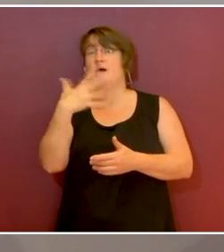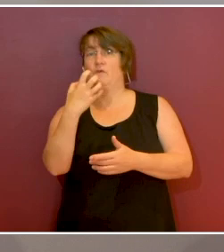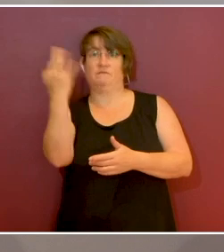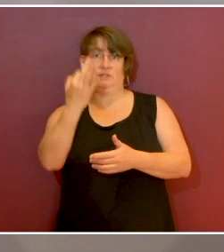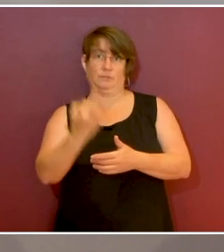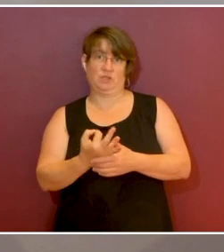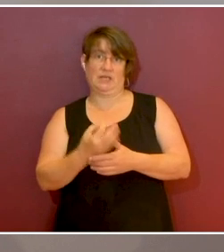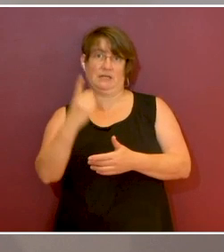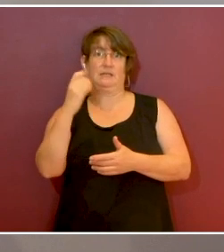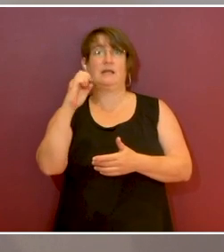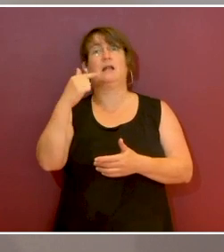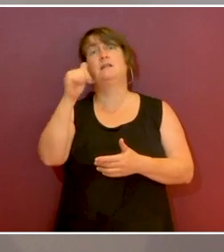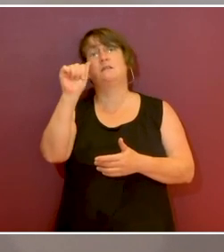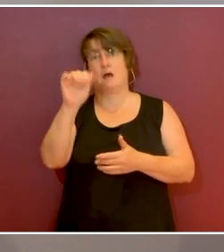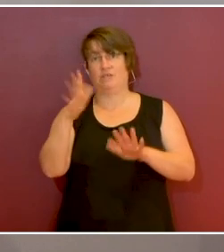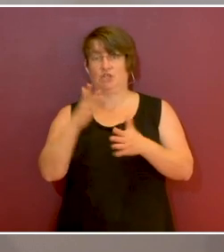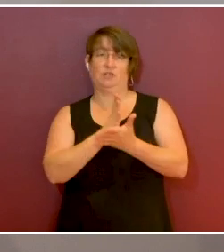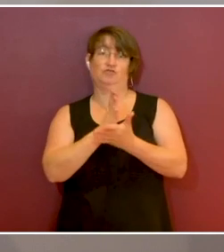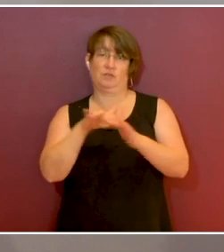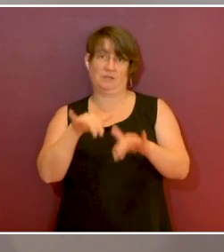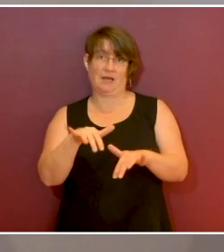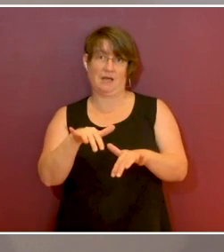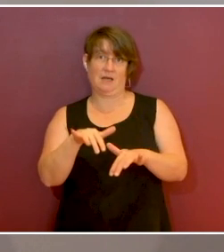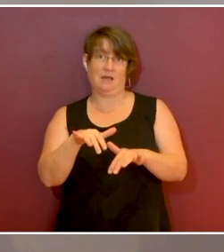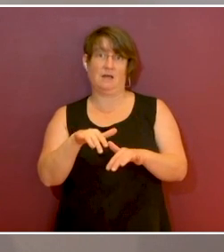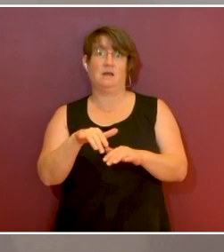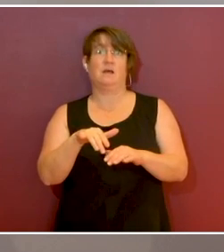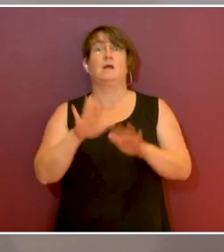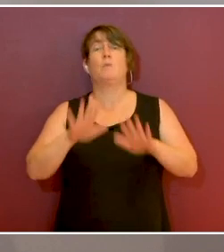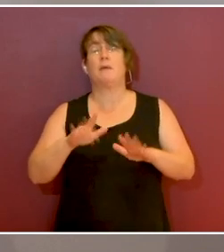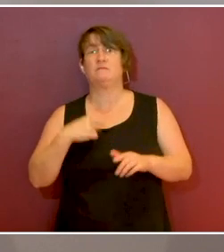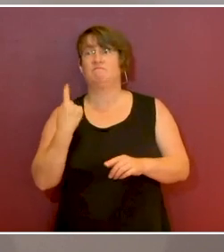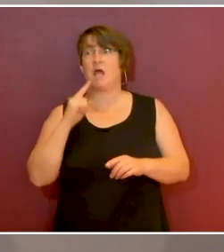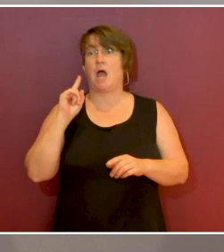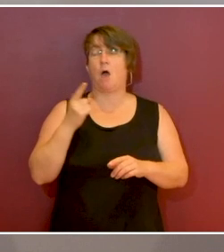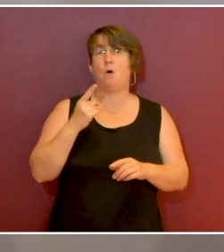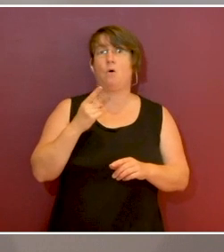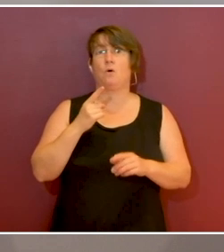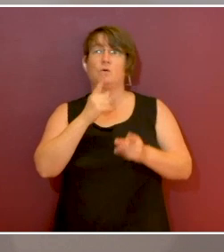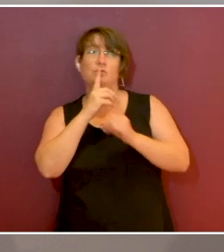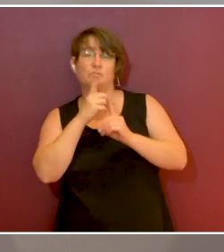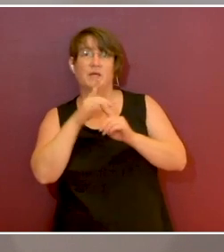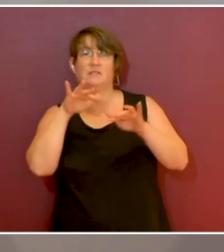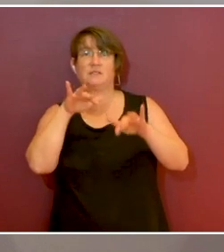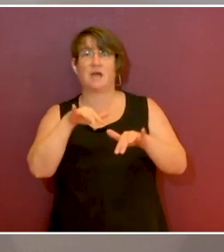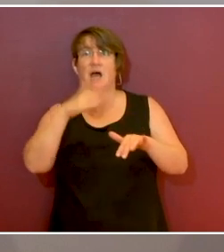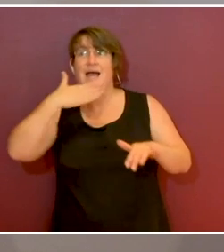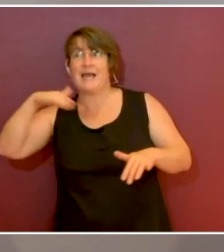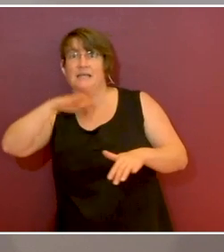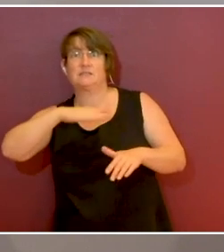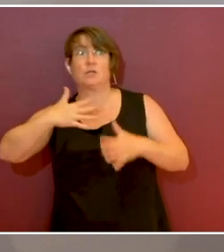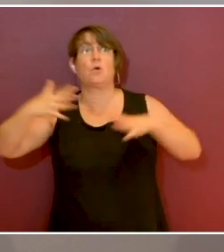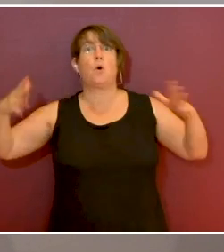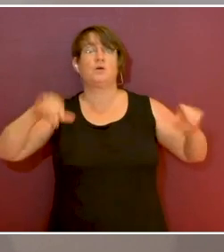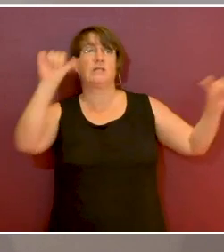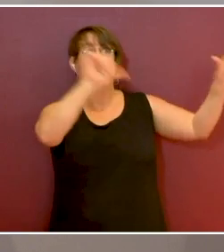dominiert. Wir sind ja im Gespräch auch mit verschiedenen Laboren, größeren Laboren in Hessen, und das,